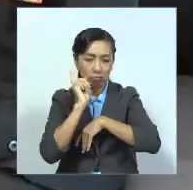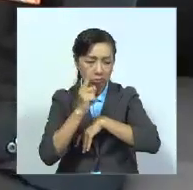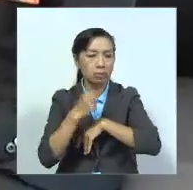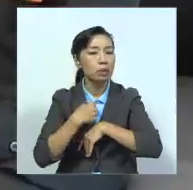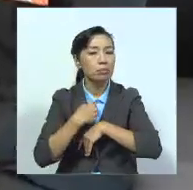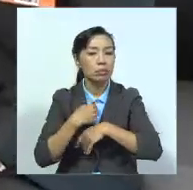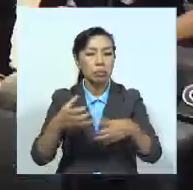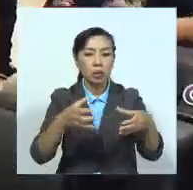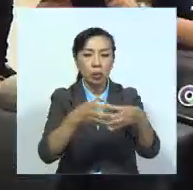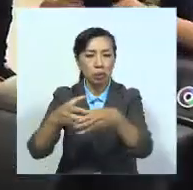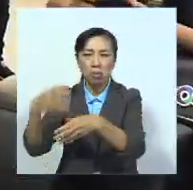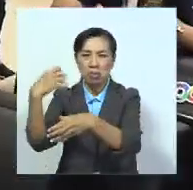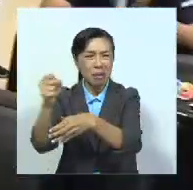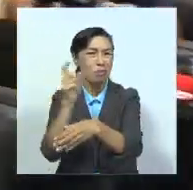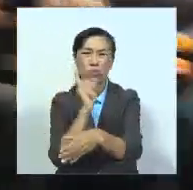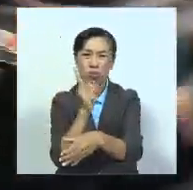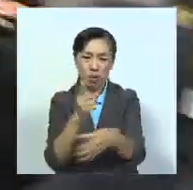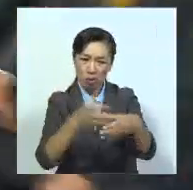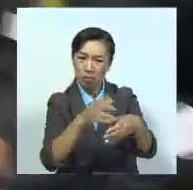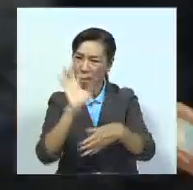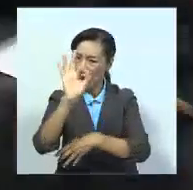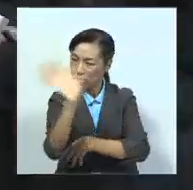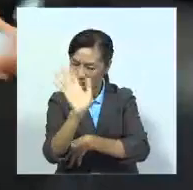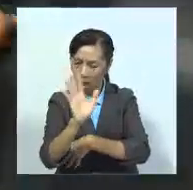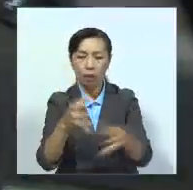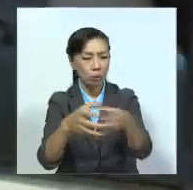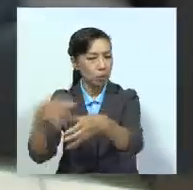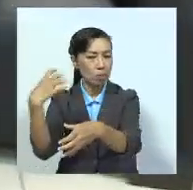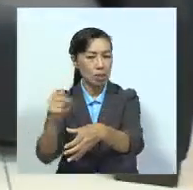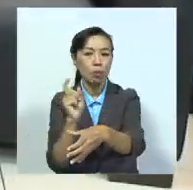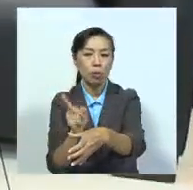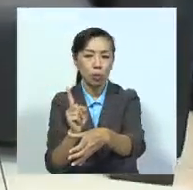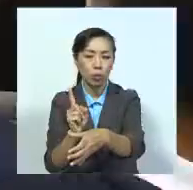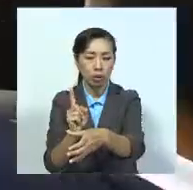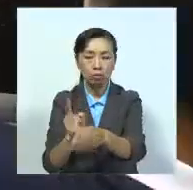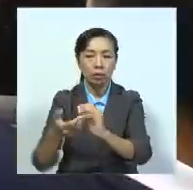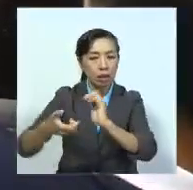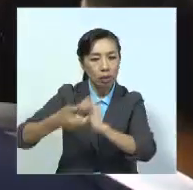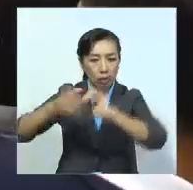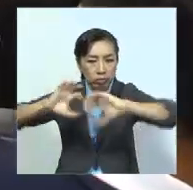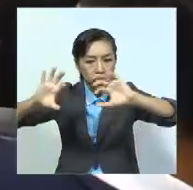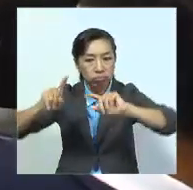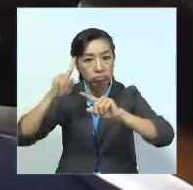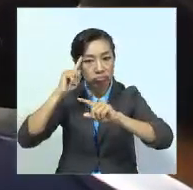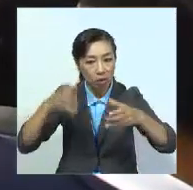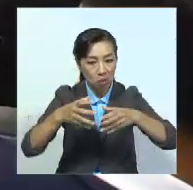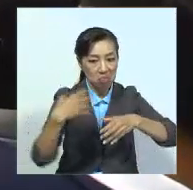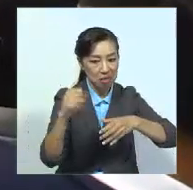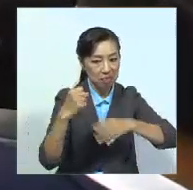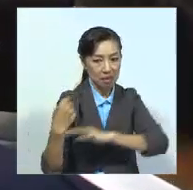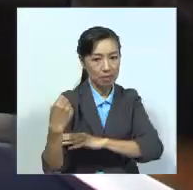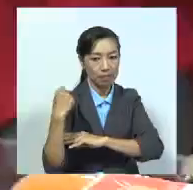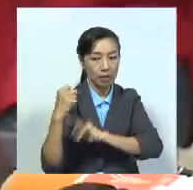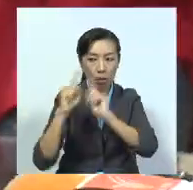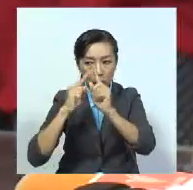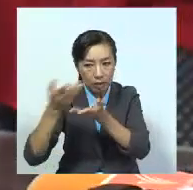ายังคงเป็น10พรรคนะฮะไม่ใช่9พรรคนะครับยังเป็นกลุ่มเดียวกันเพื่อให้มีอำนาจต่อรองทางการเมืองโดยในวันนี้ทั้ง10พรรคการ